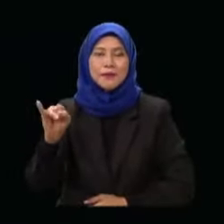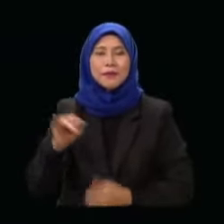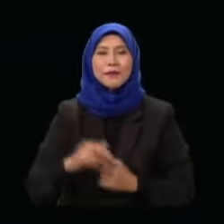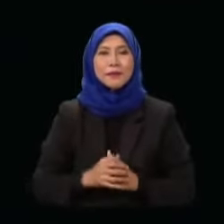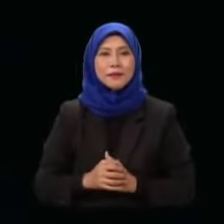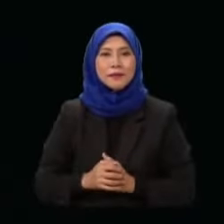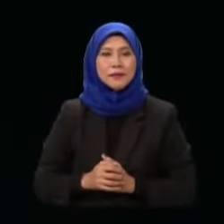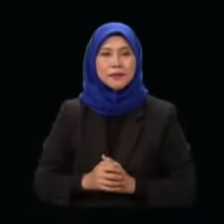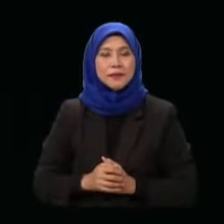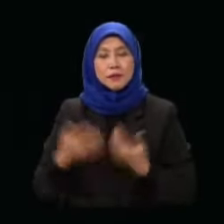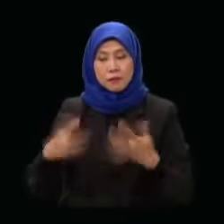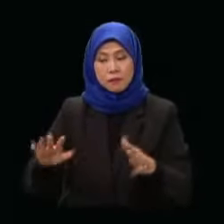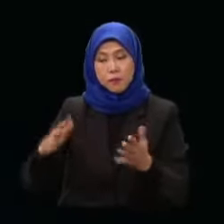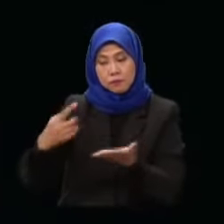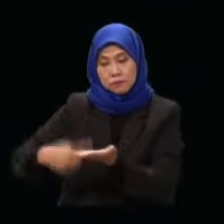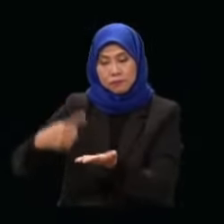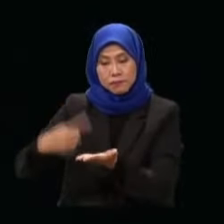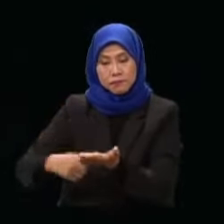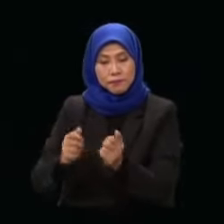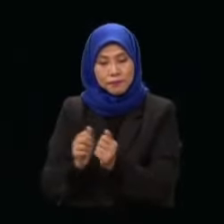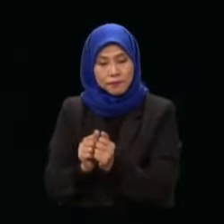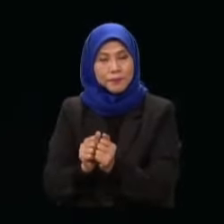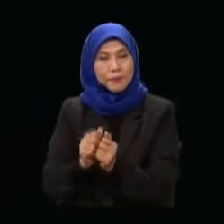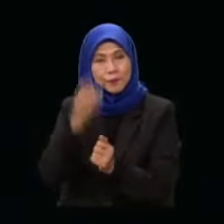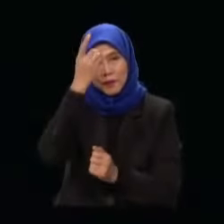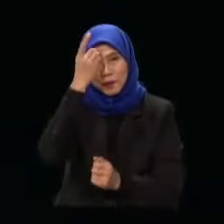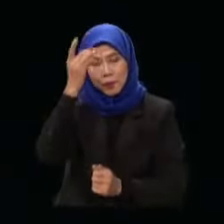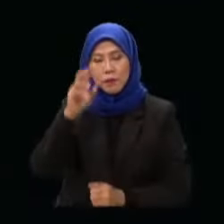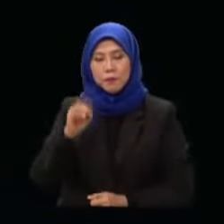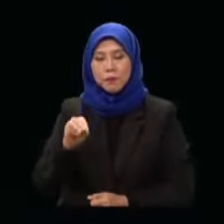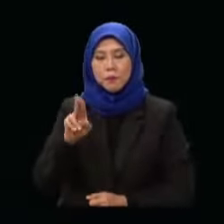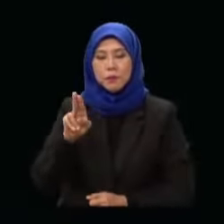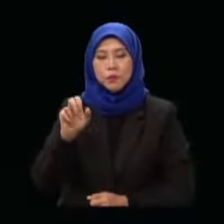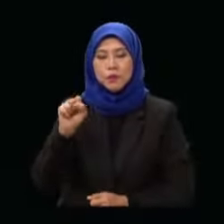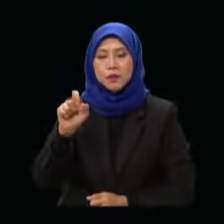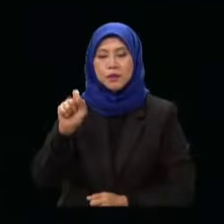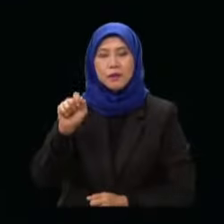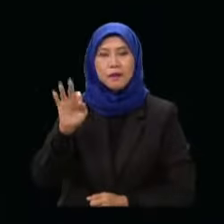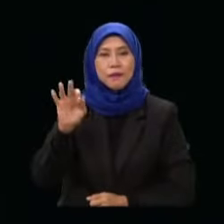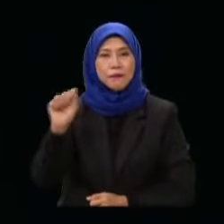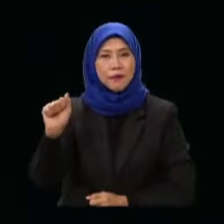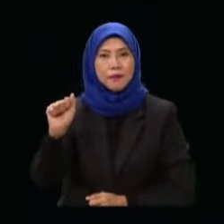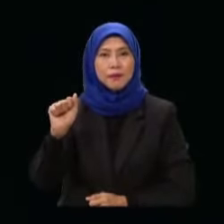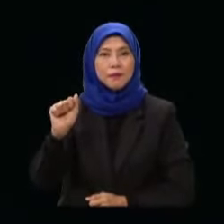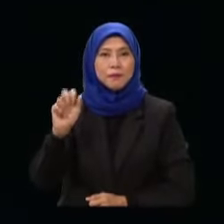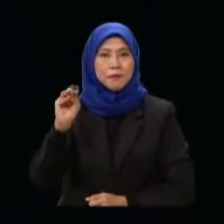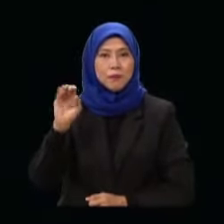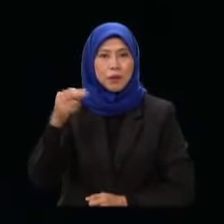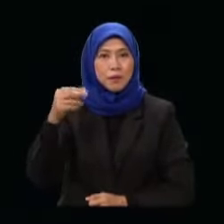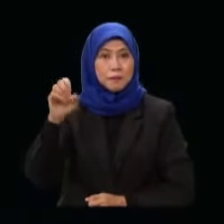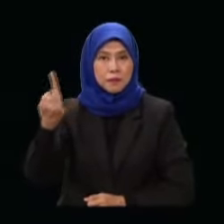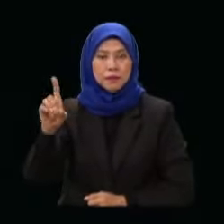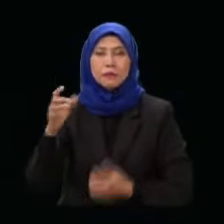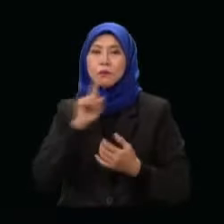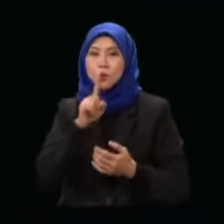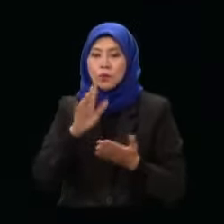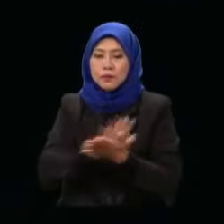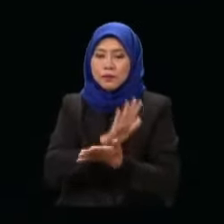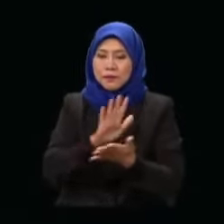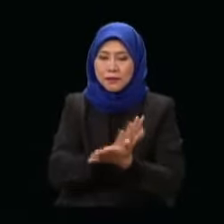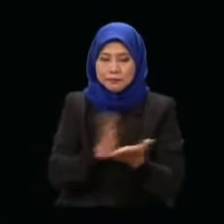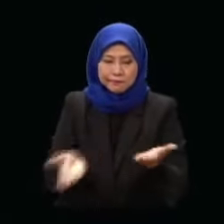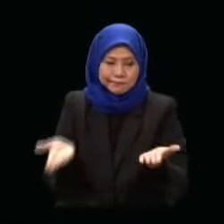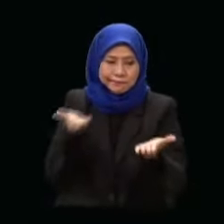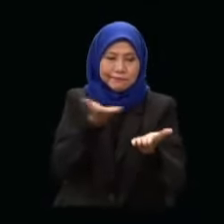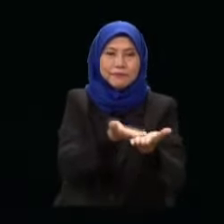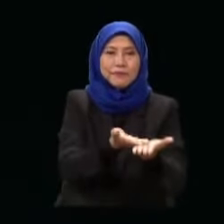telah punah berbincang dengan yang belum ada tuh Musthafa Muhammad menteri fiuv Hai Getas nah sedang disediakannya